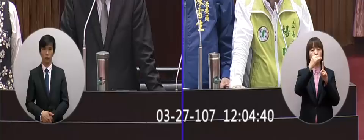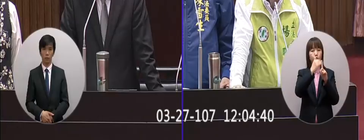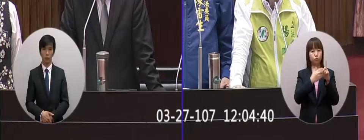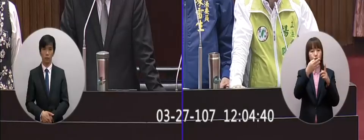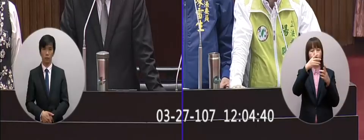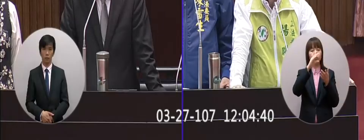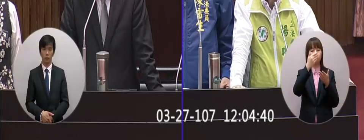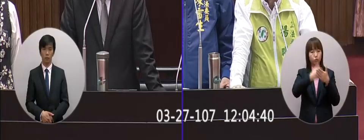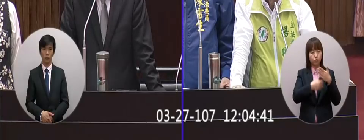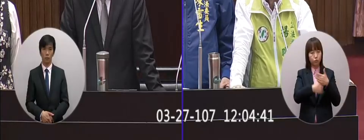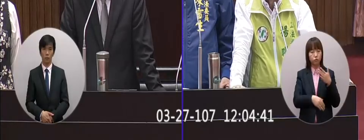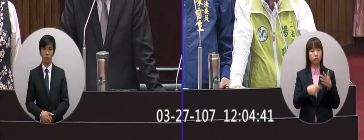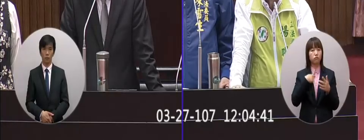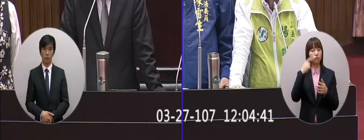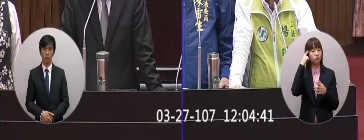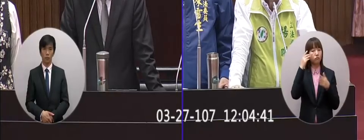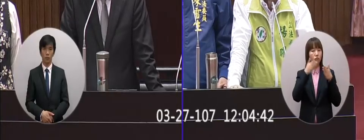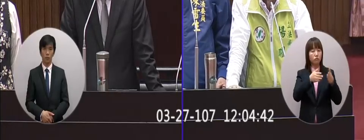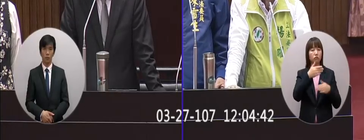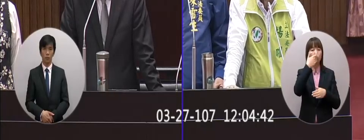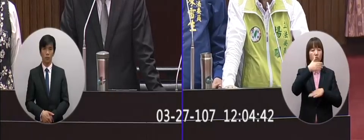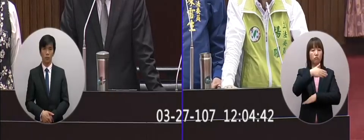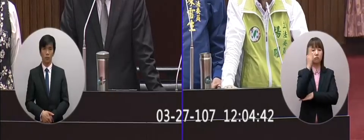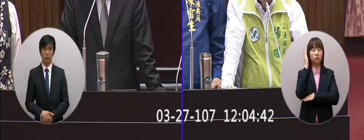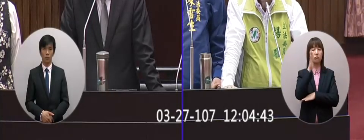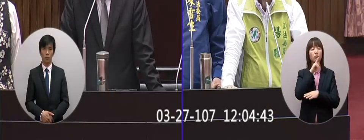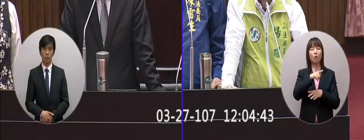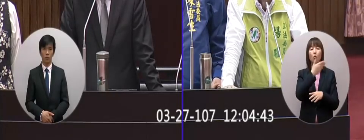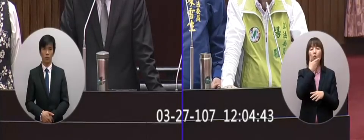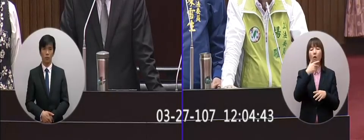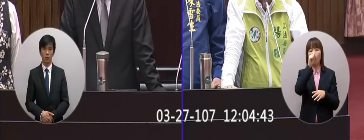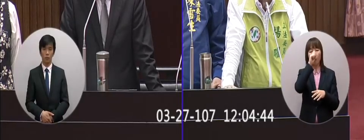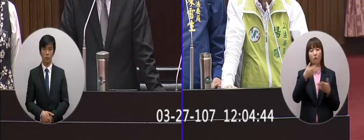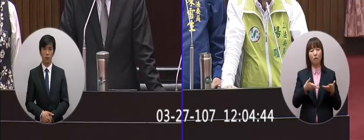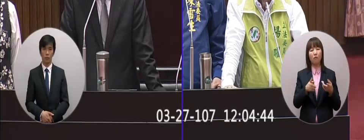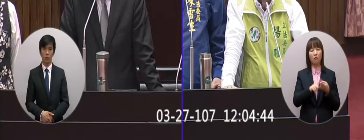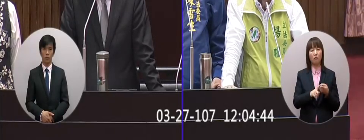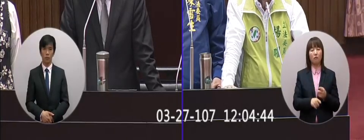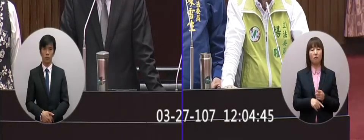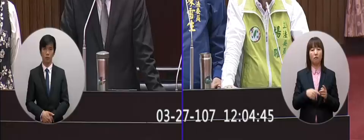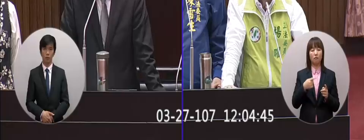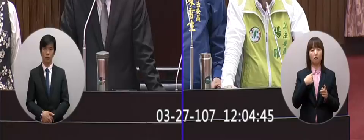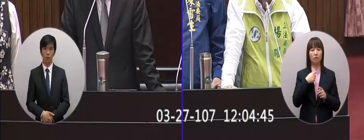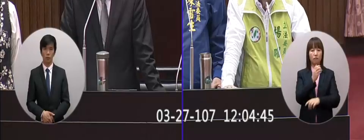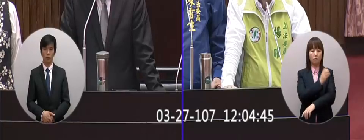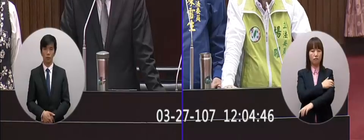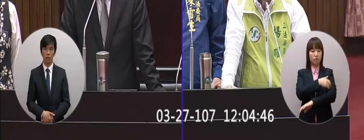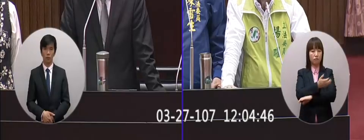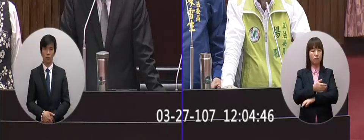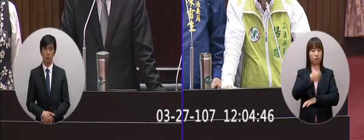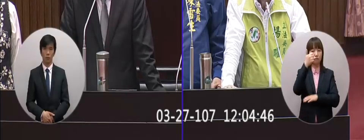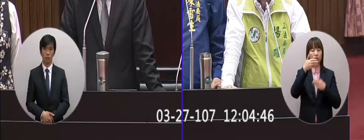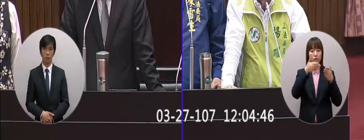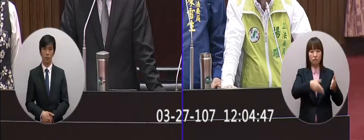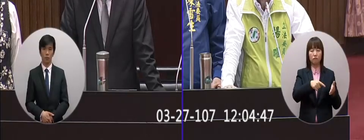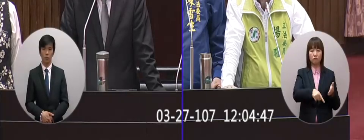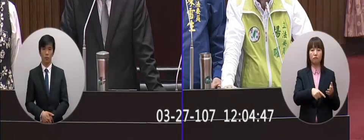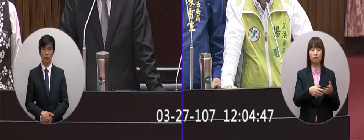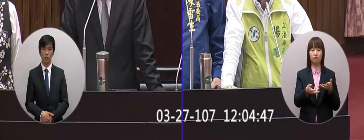部分、哦、这个我想对于澎湖县政府来讲是一大福音、啊哦嗯、我们陈县长其实对这个部